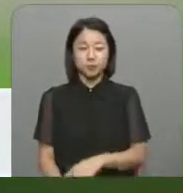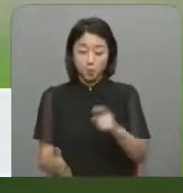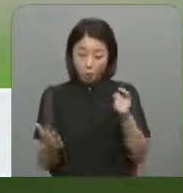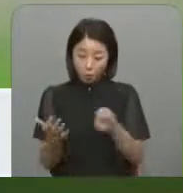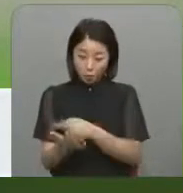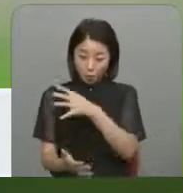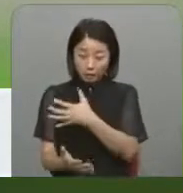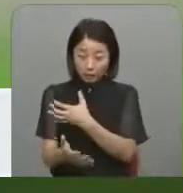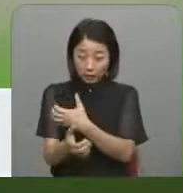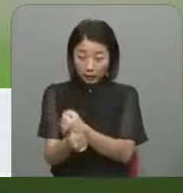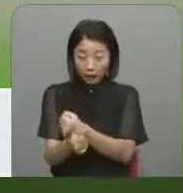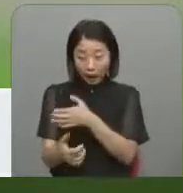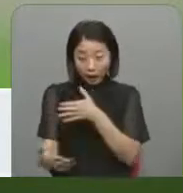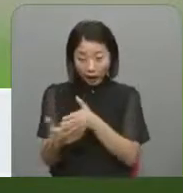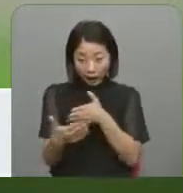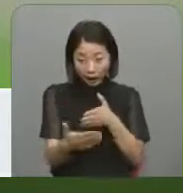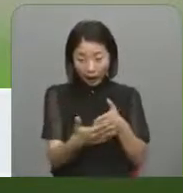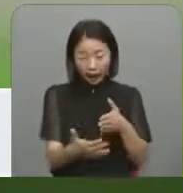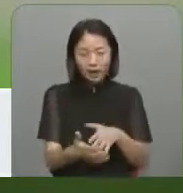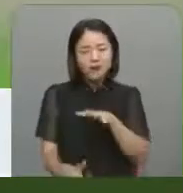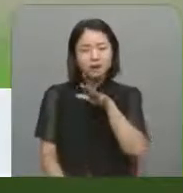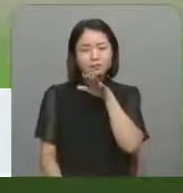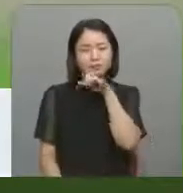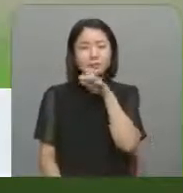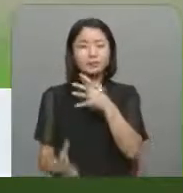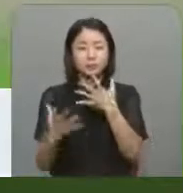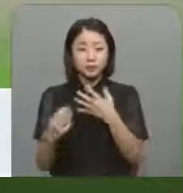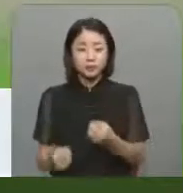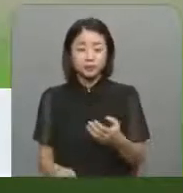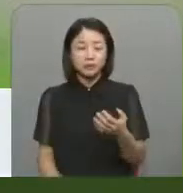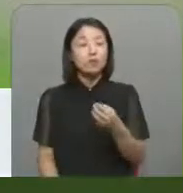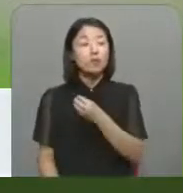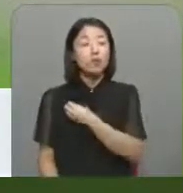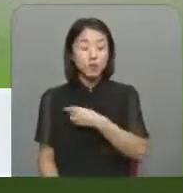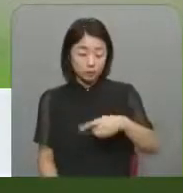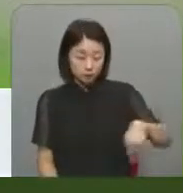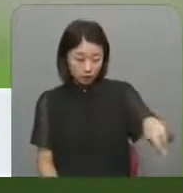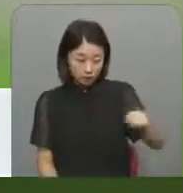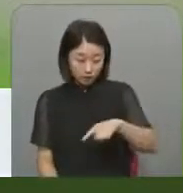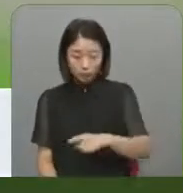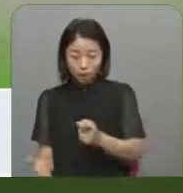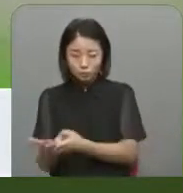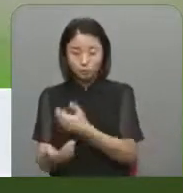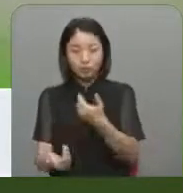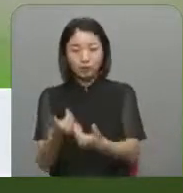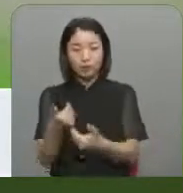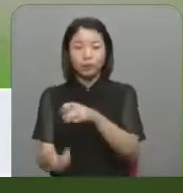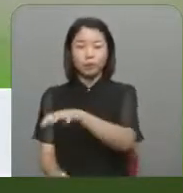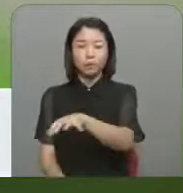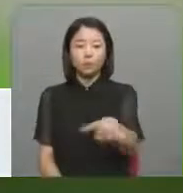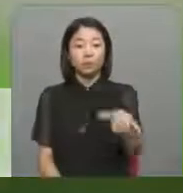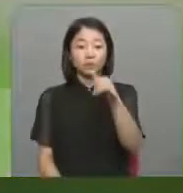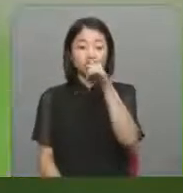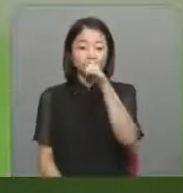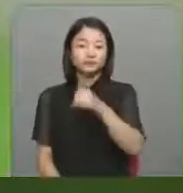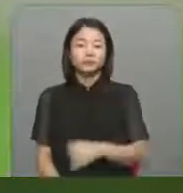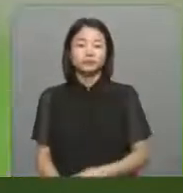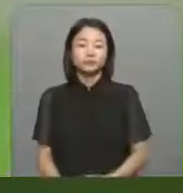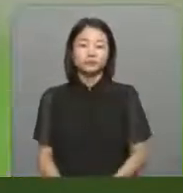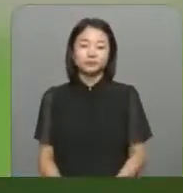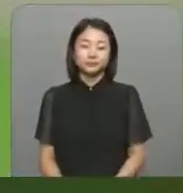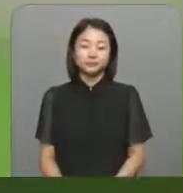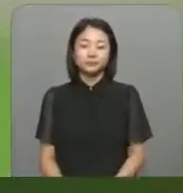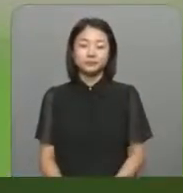예약하기가 어렵다는 이용자 민원이 많은데요. 기존 회원들과 갈등을 빚는 골프장까지 생겨나고 있습니다. 정상빈